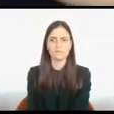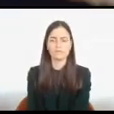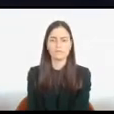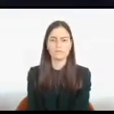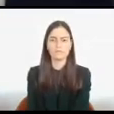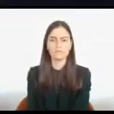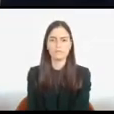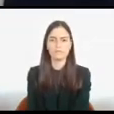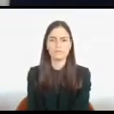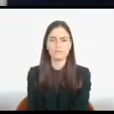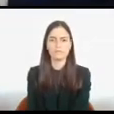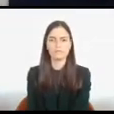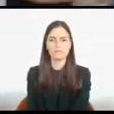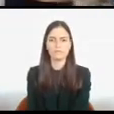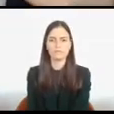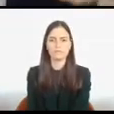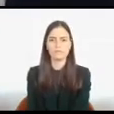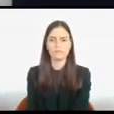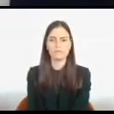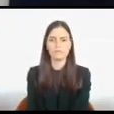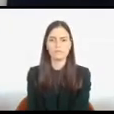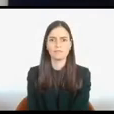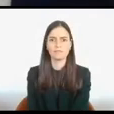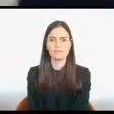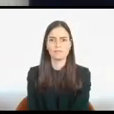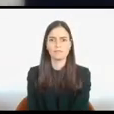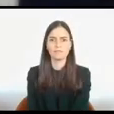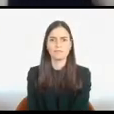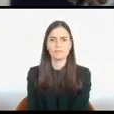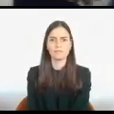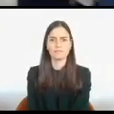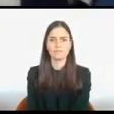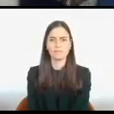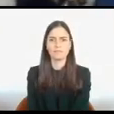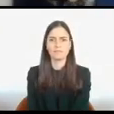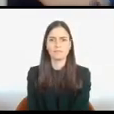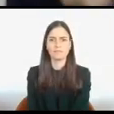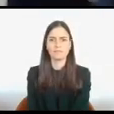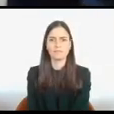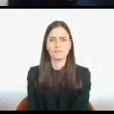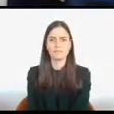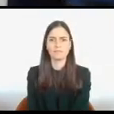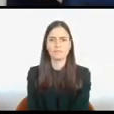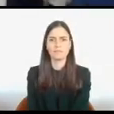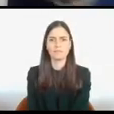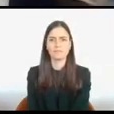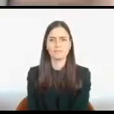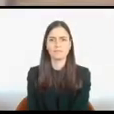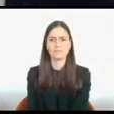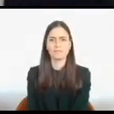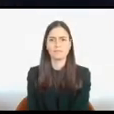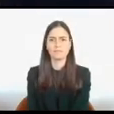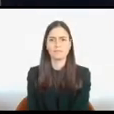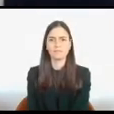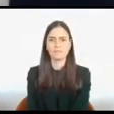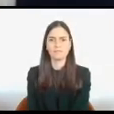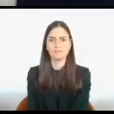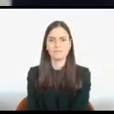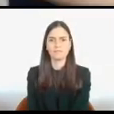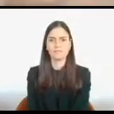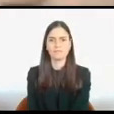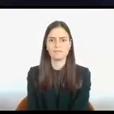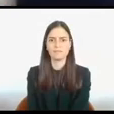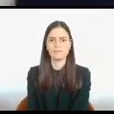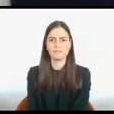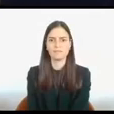une taxation, je parle des bénéficiaires, de 20%. Vous pourriez avoir un autre cas avec un taux de taxation plus élevé lorsque les capitaux